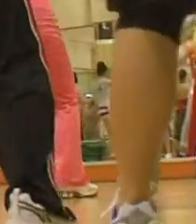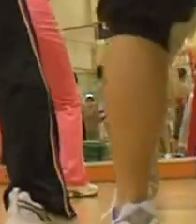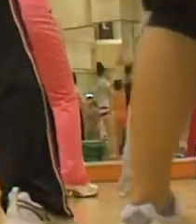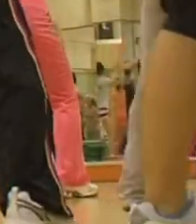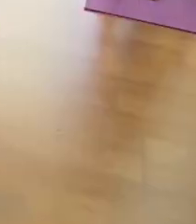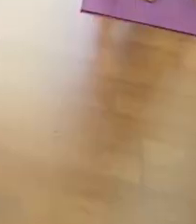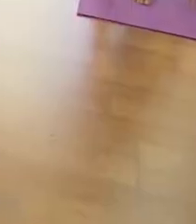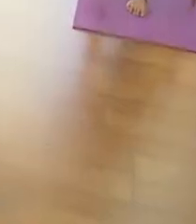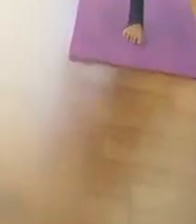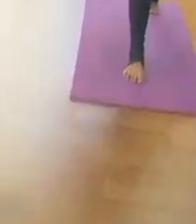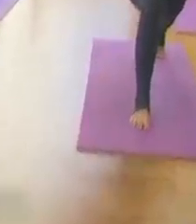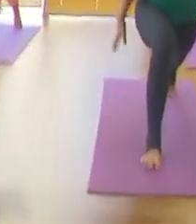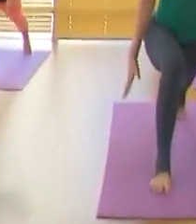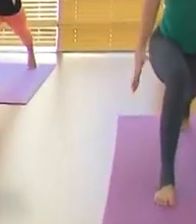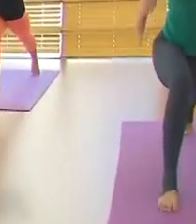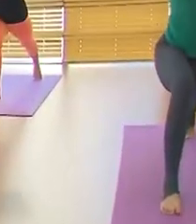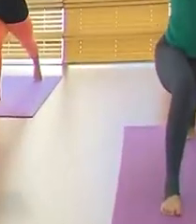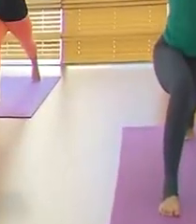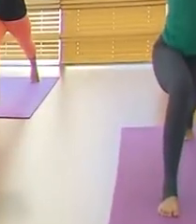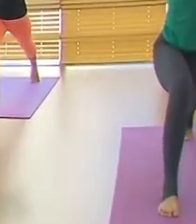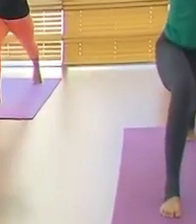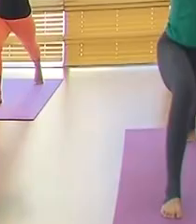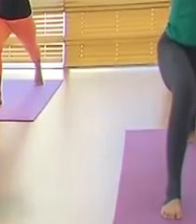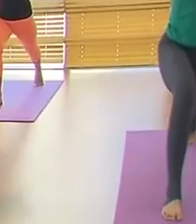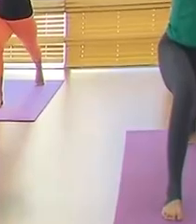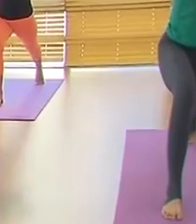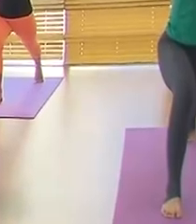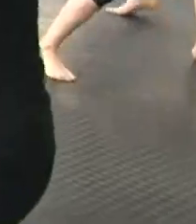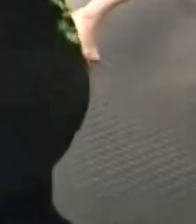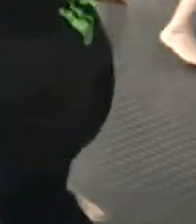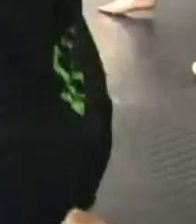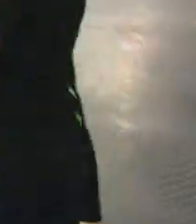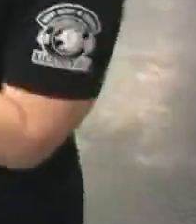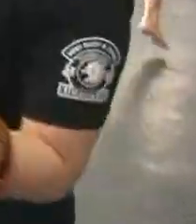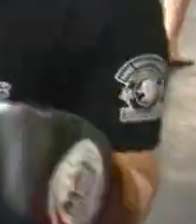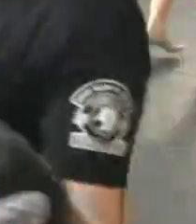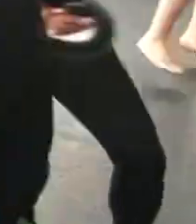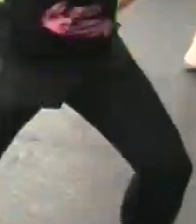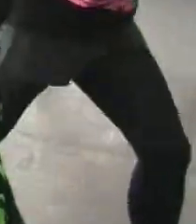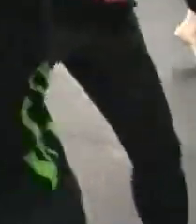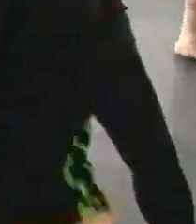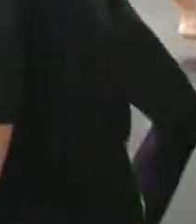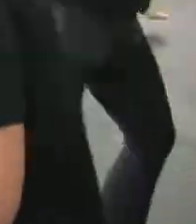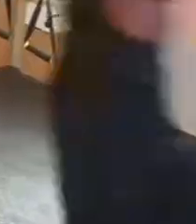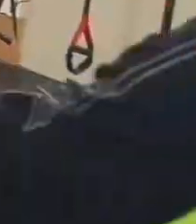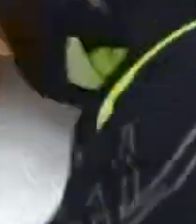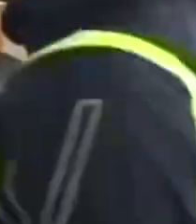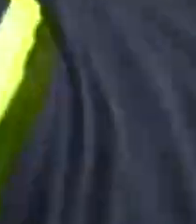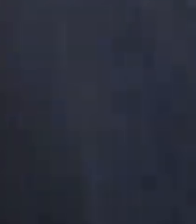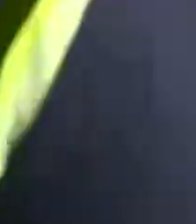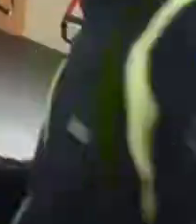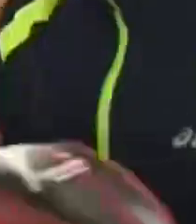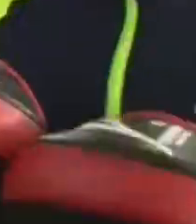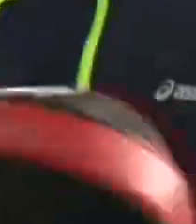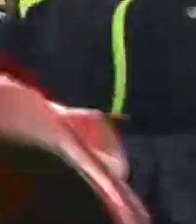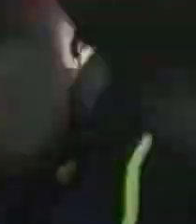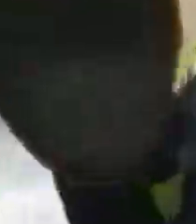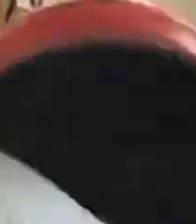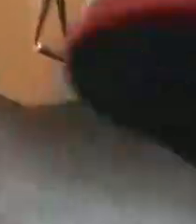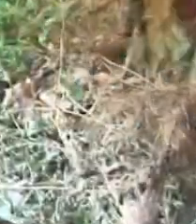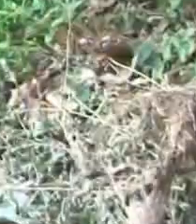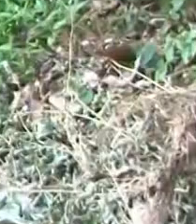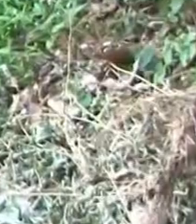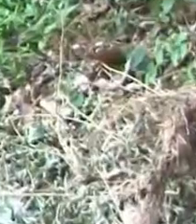건강한 삶의 필수가 된 운동. 자신의 체력과 신체의 상태에 따라 제각기 다양한 운동을 하고 있는데요.